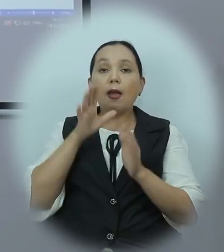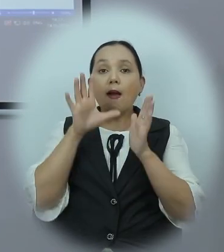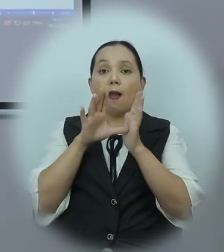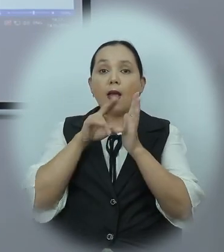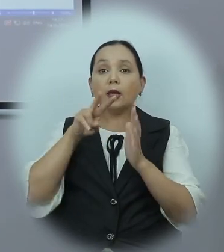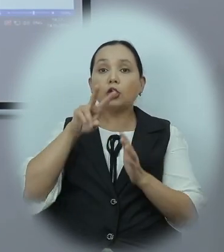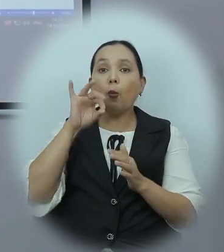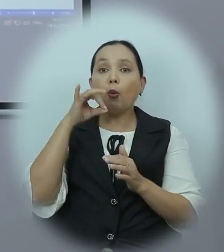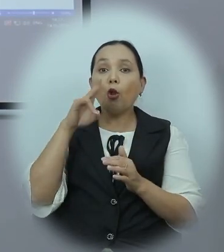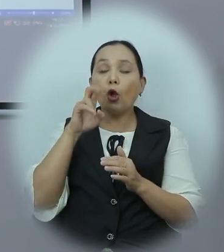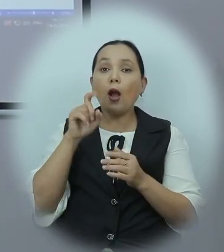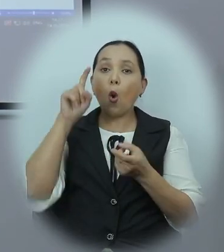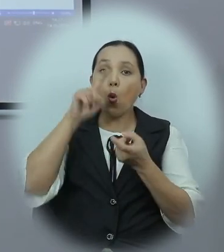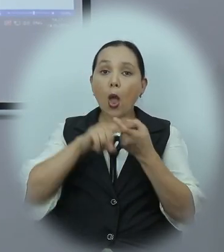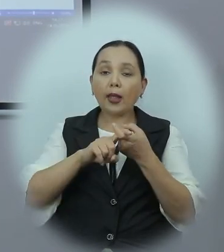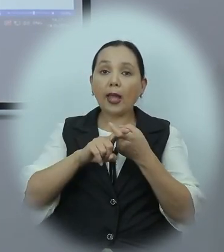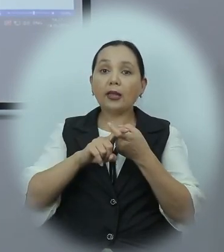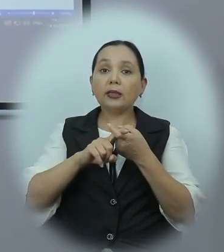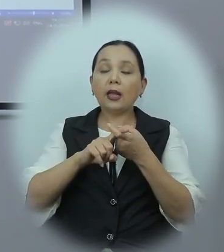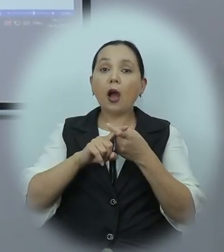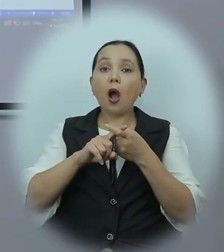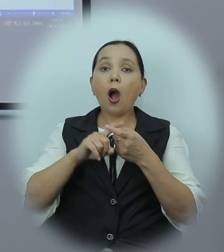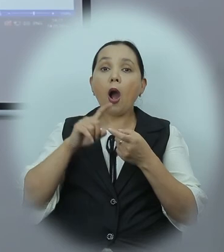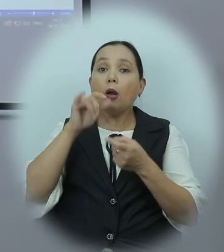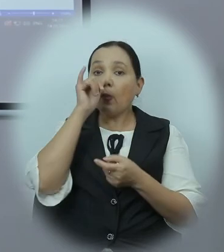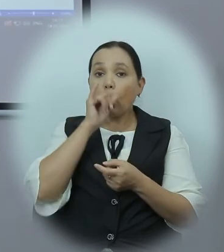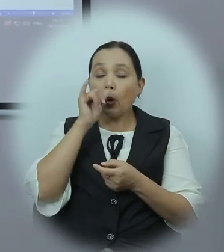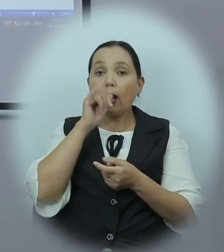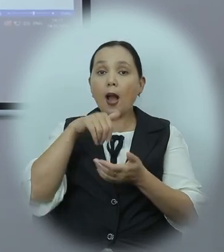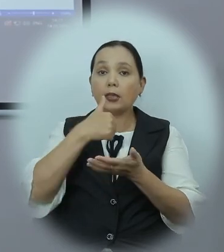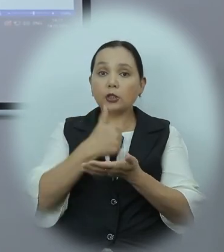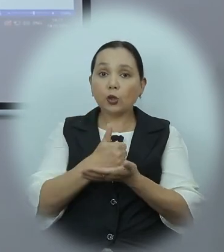Elektr ployka tarmoq ulanganda tarmoq bilan bog'lanmayapti. Asosiy